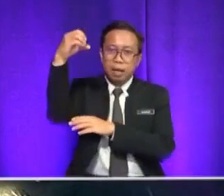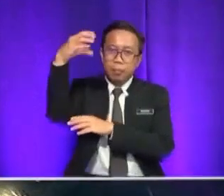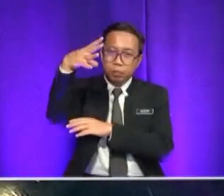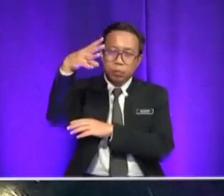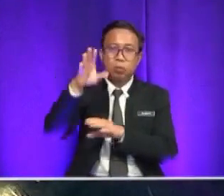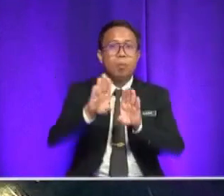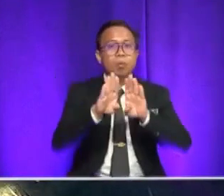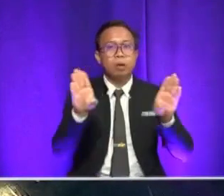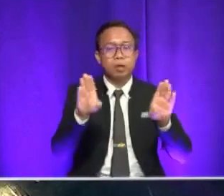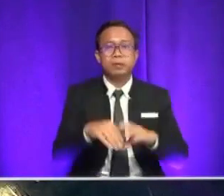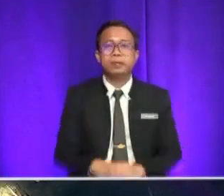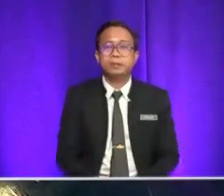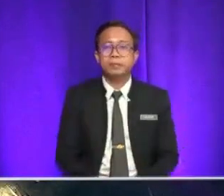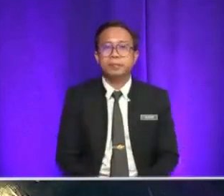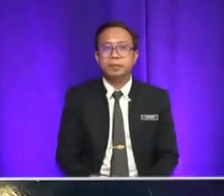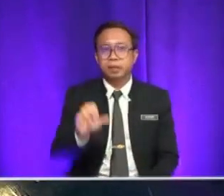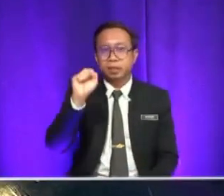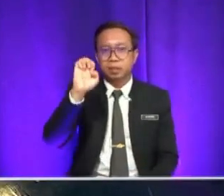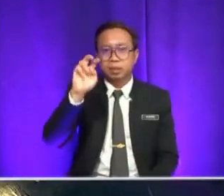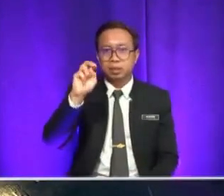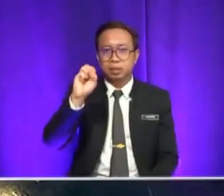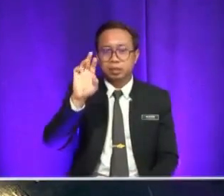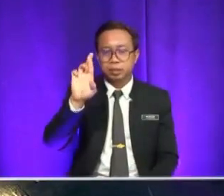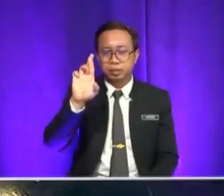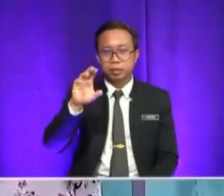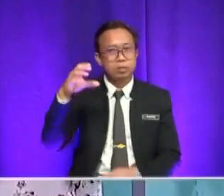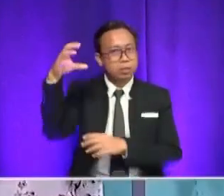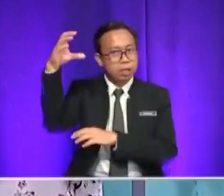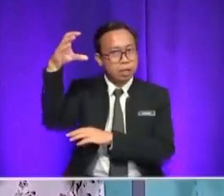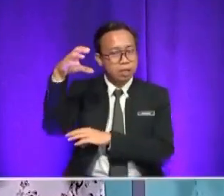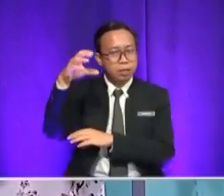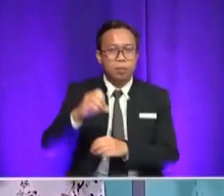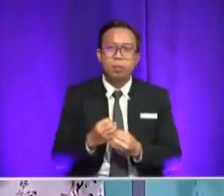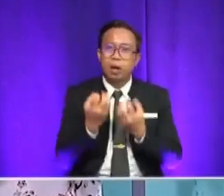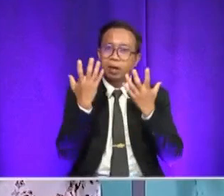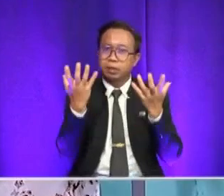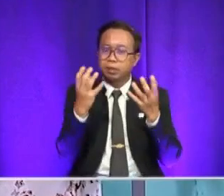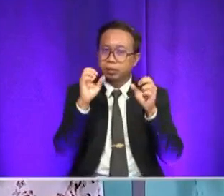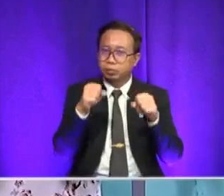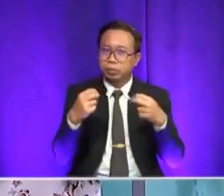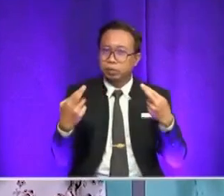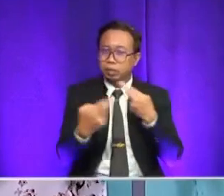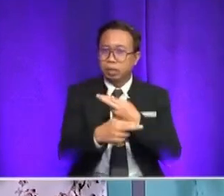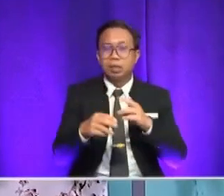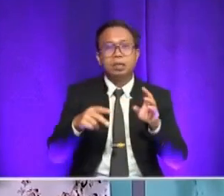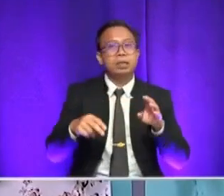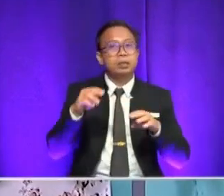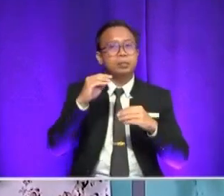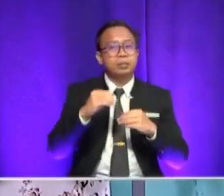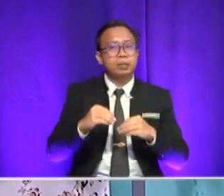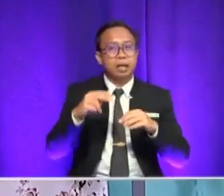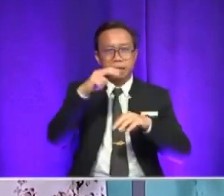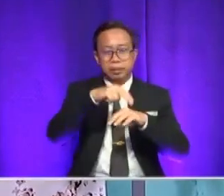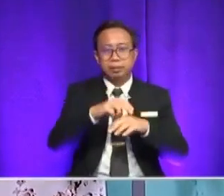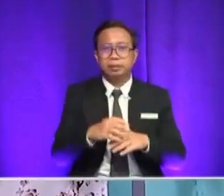cahaya ni lah. Okey, sensor cahaya ni apabila cahaya yang banyak, rintangan dia akan meningkat. Okey,